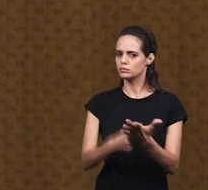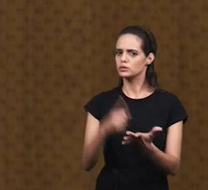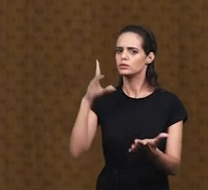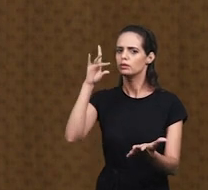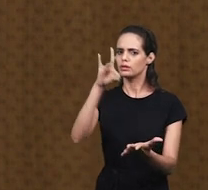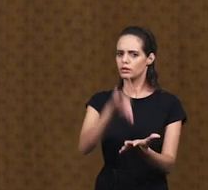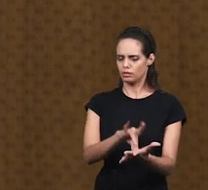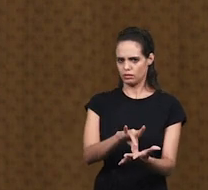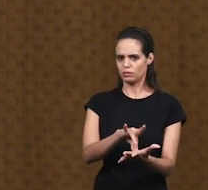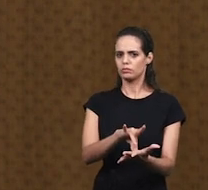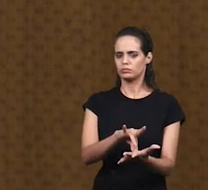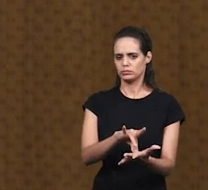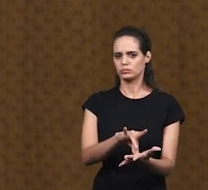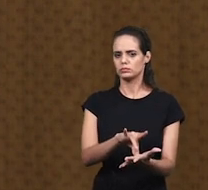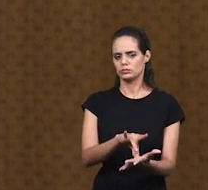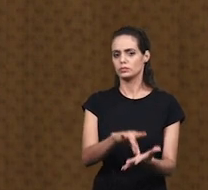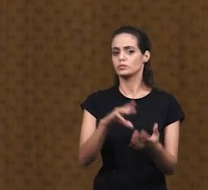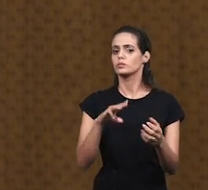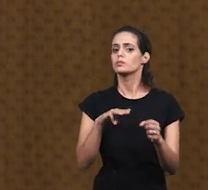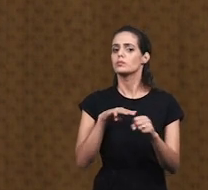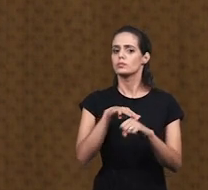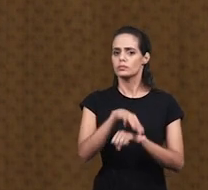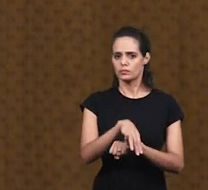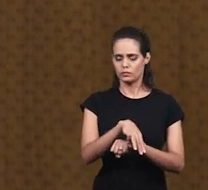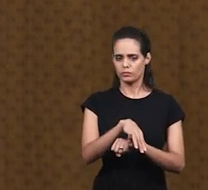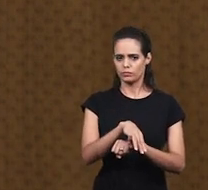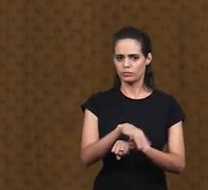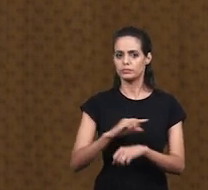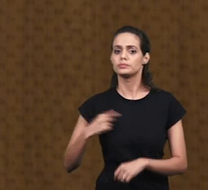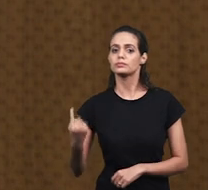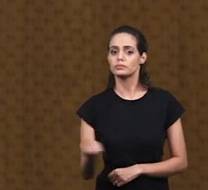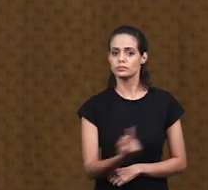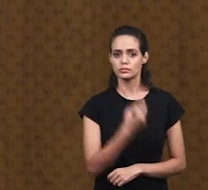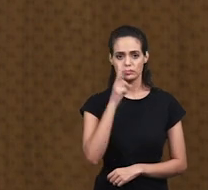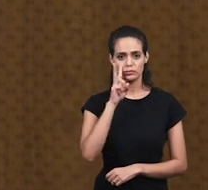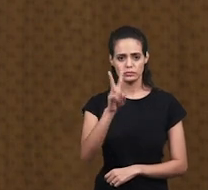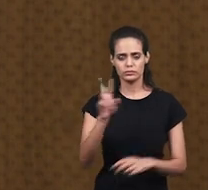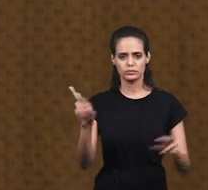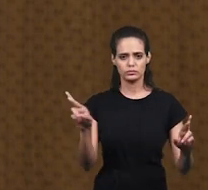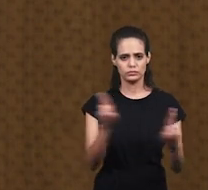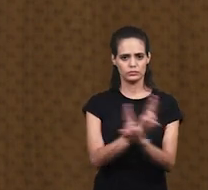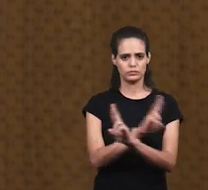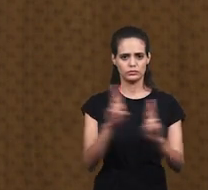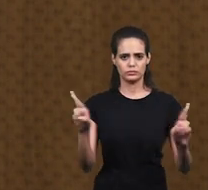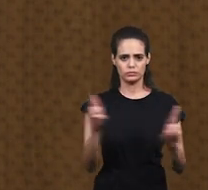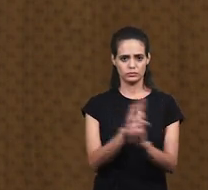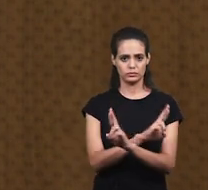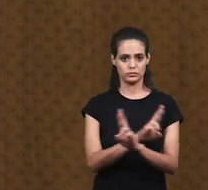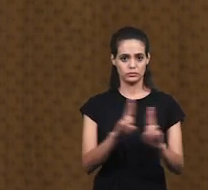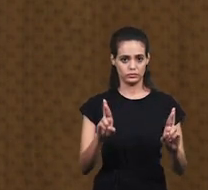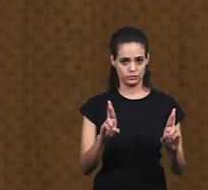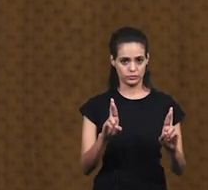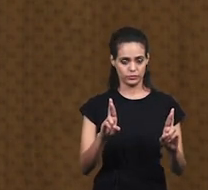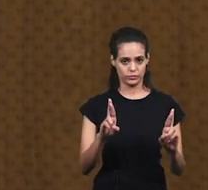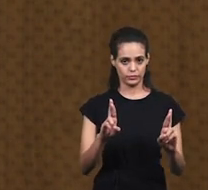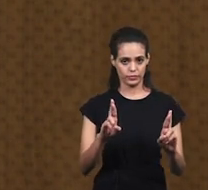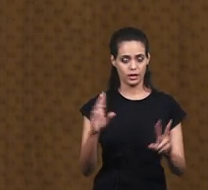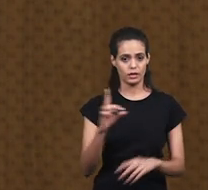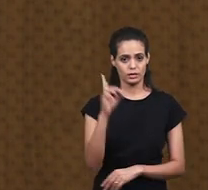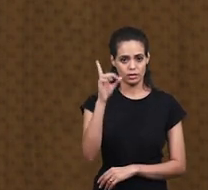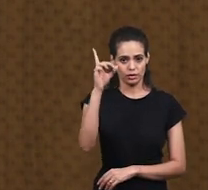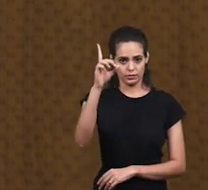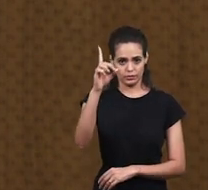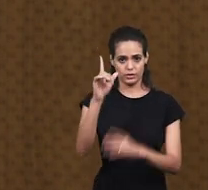ce rapport très intéressant entre David et Jésus, nous allons voir quelque